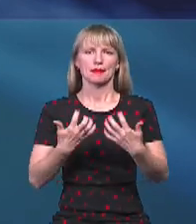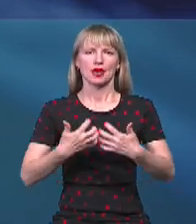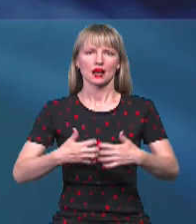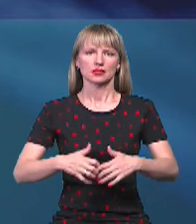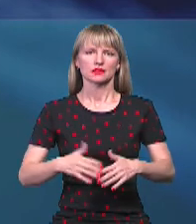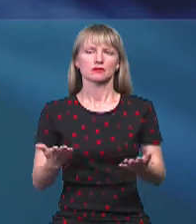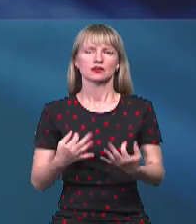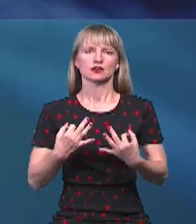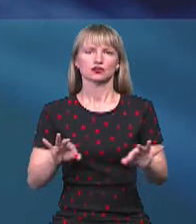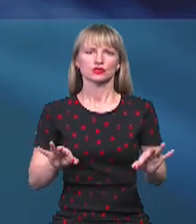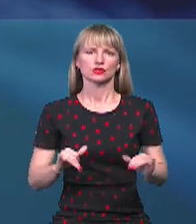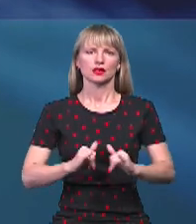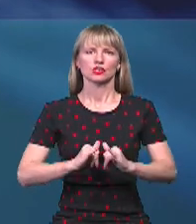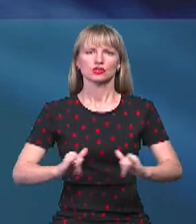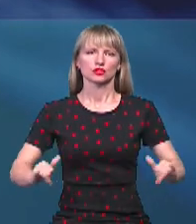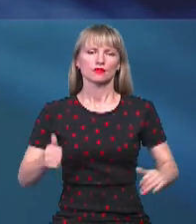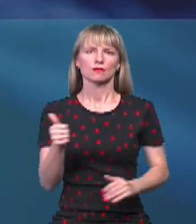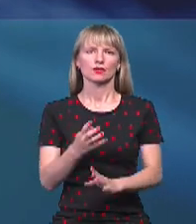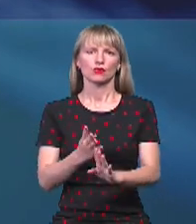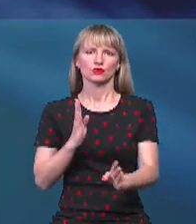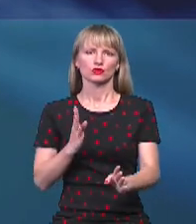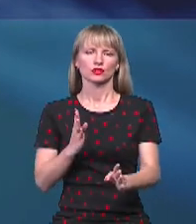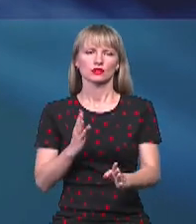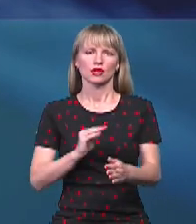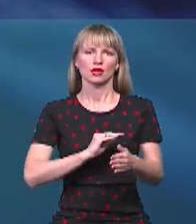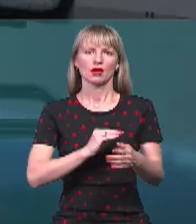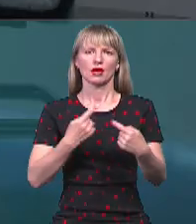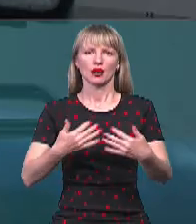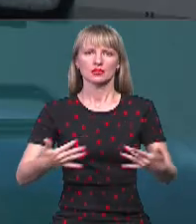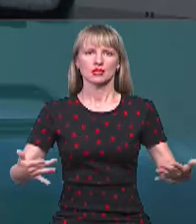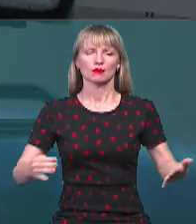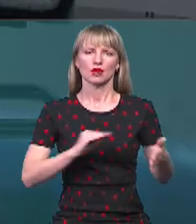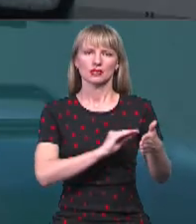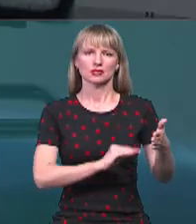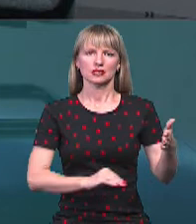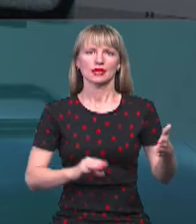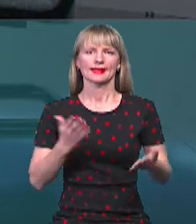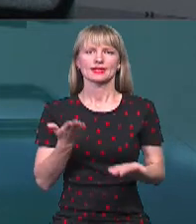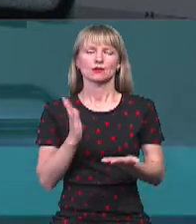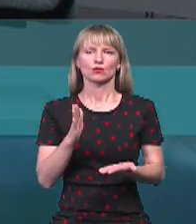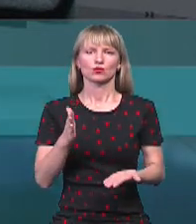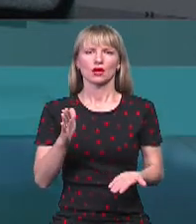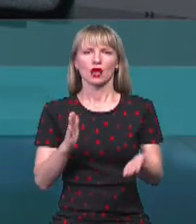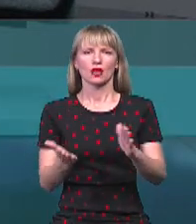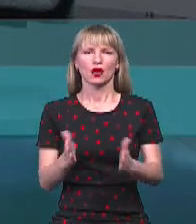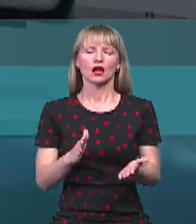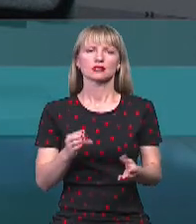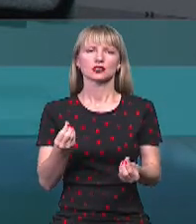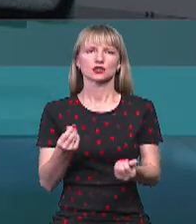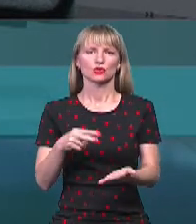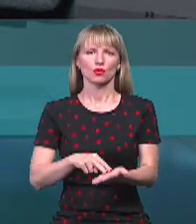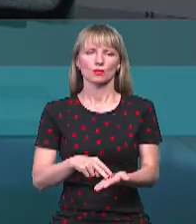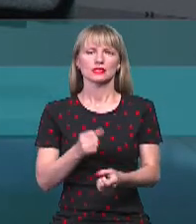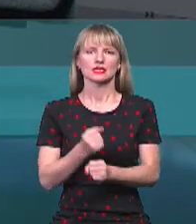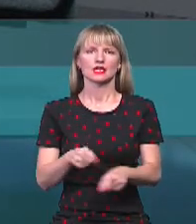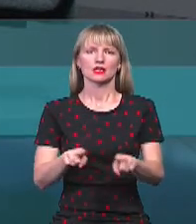которые позволят расширить в первую очередь ассортимент. Да, и даже если будет колыхание рыночной стоимости, разработать